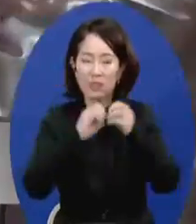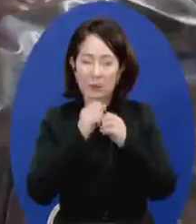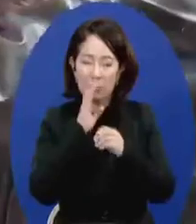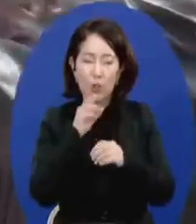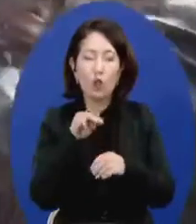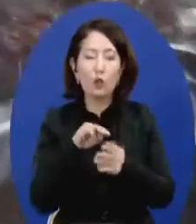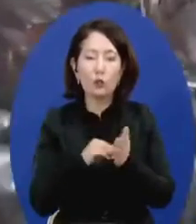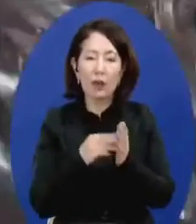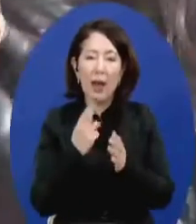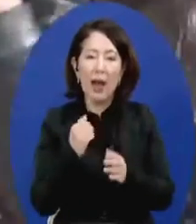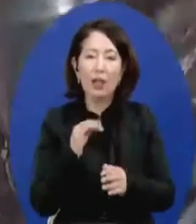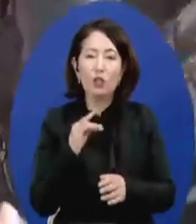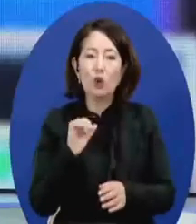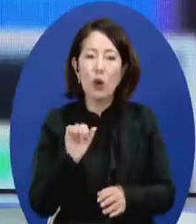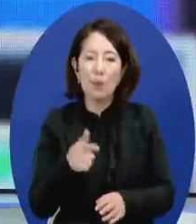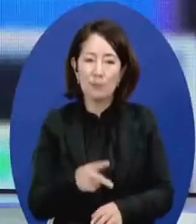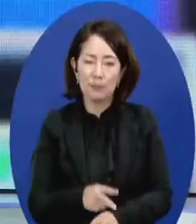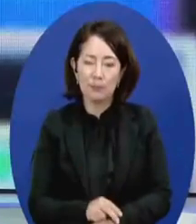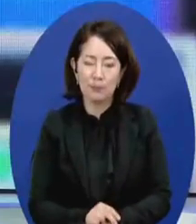байна.